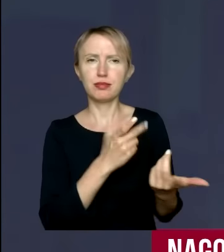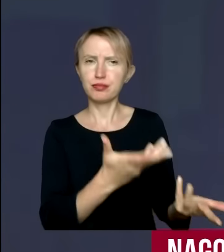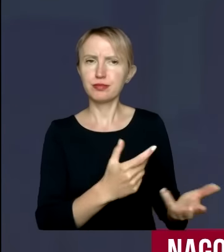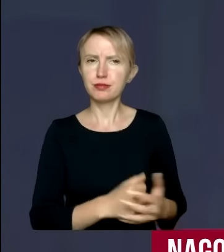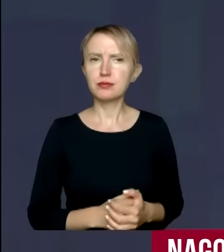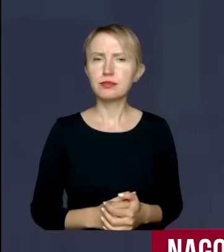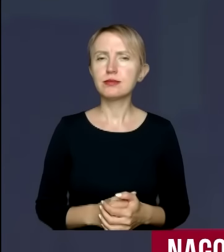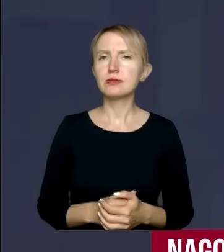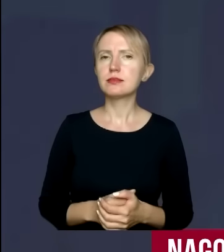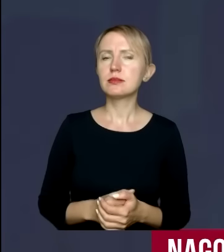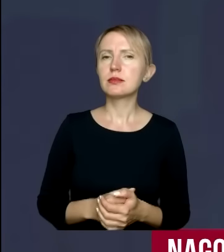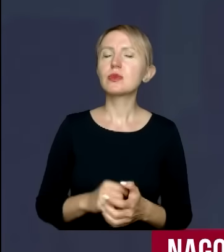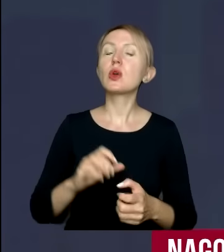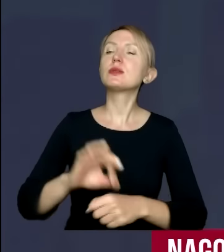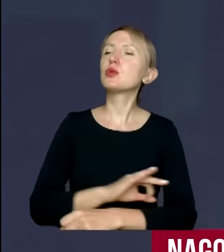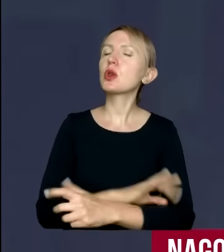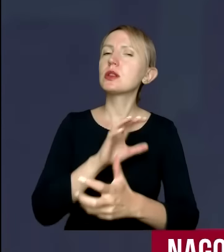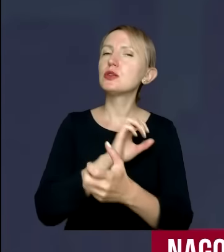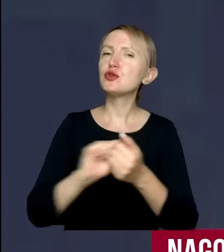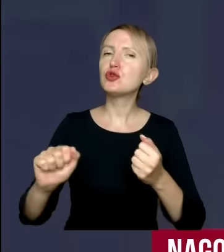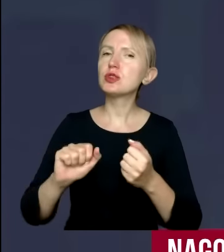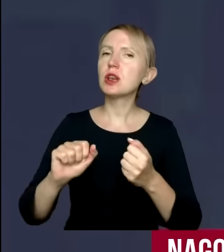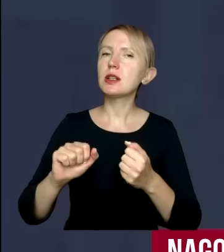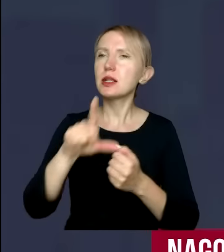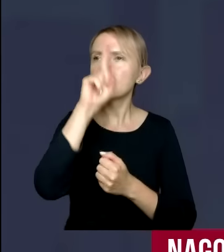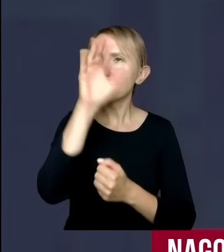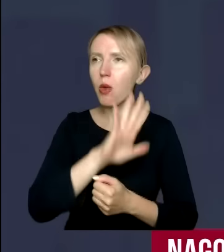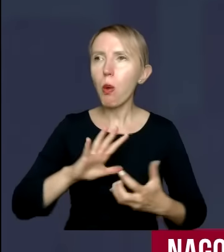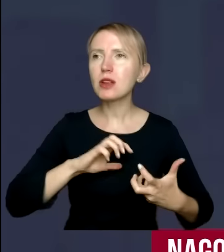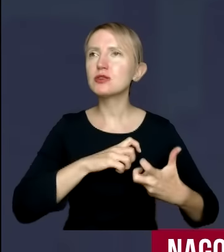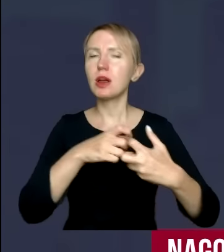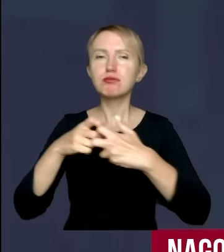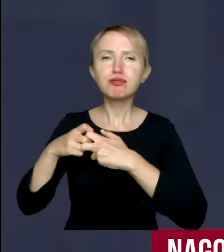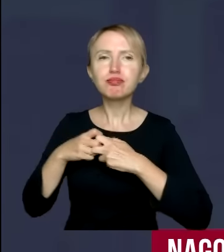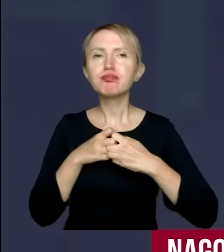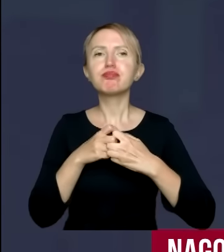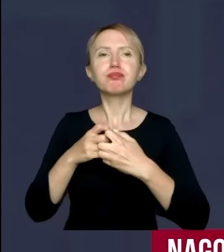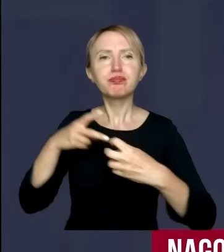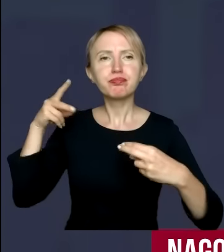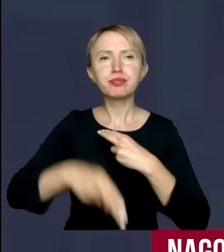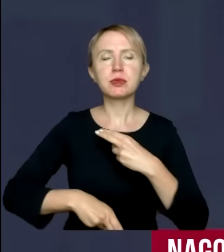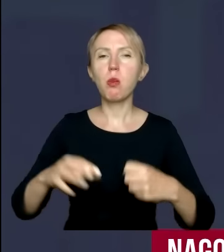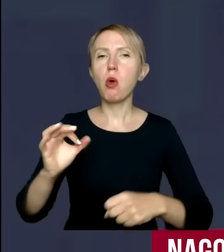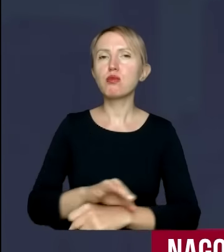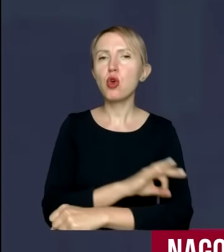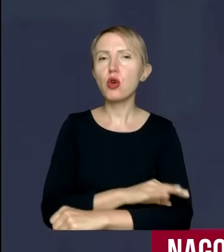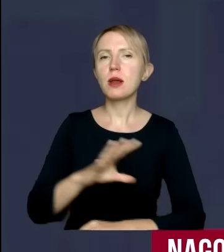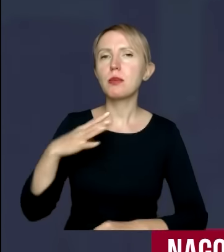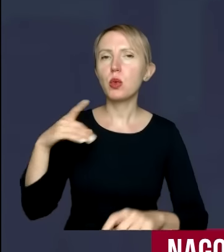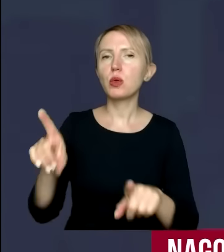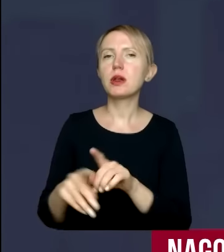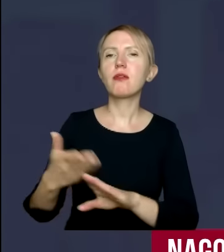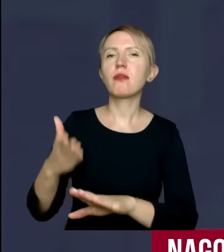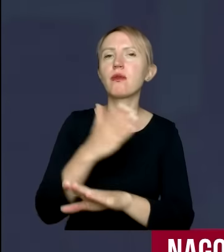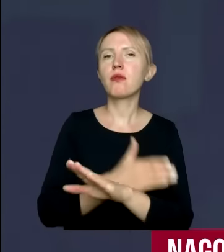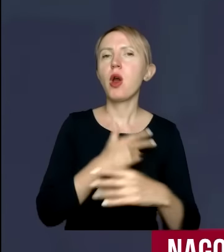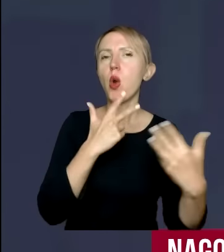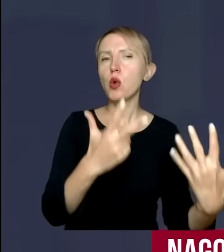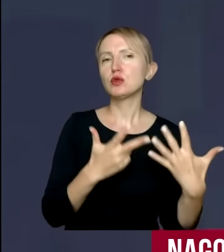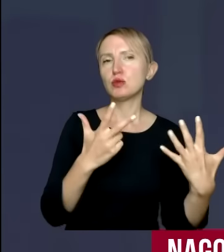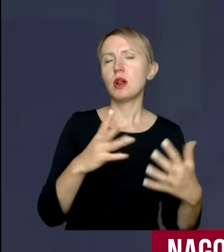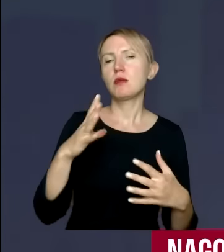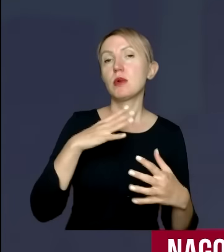wynaradawiania wszelkich więzów Społecznych w narodzie bo przecież z tym projektem mieliśmy też do czynienia za poprzedniej ośmiolatki kiedy rządziła